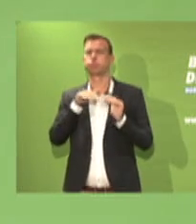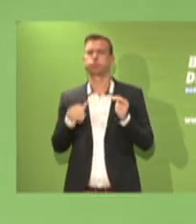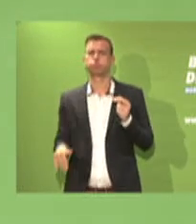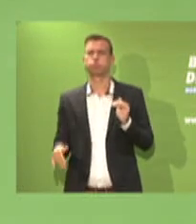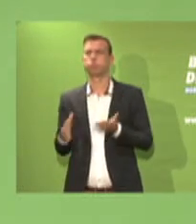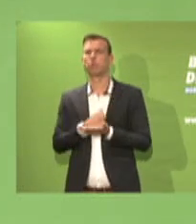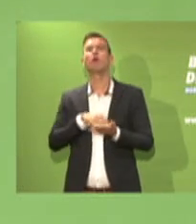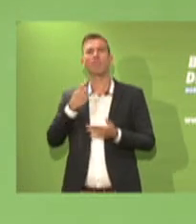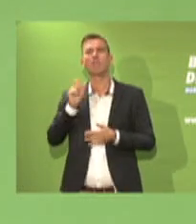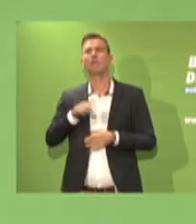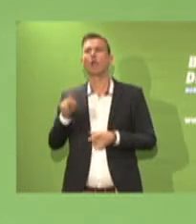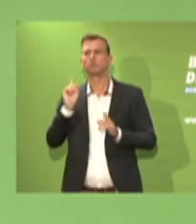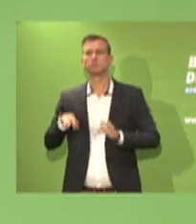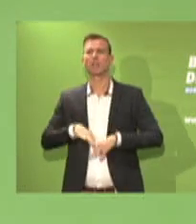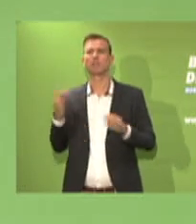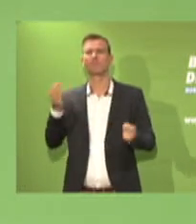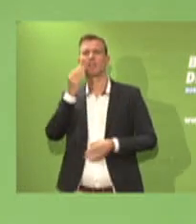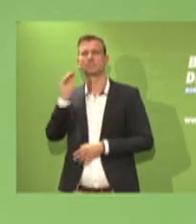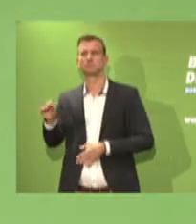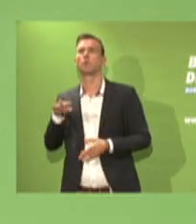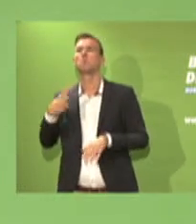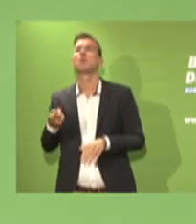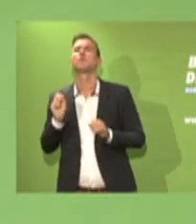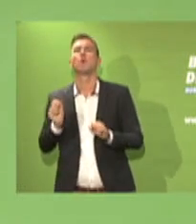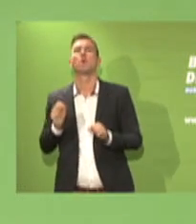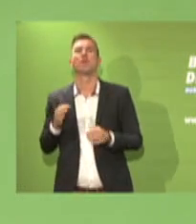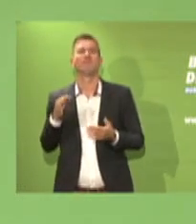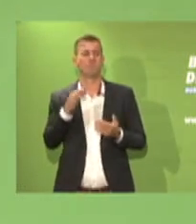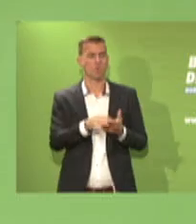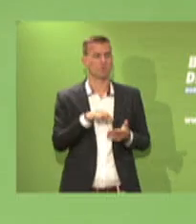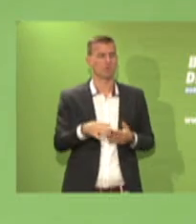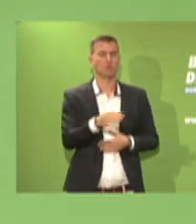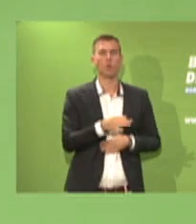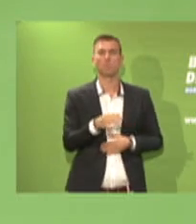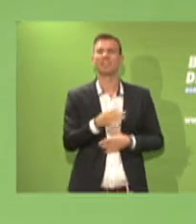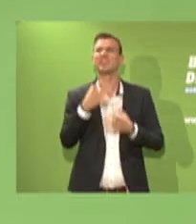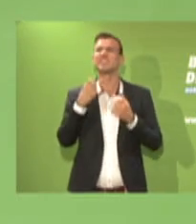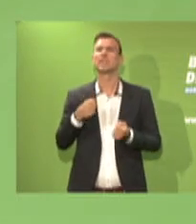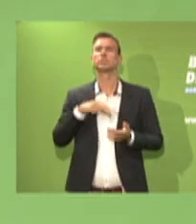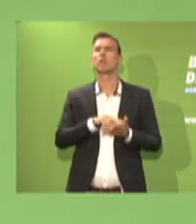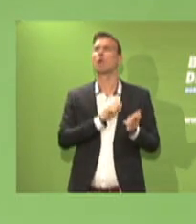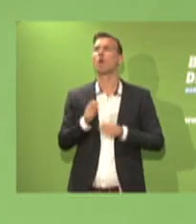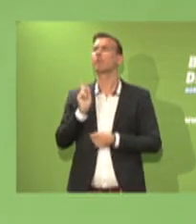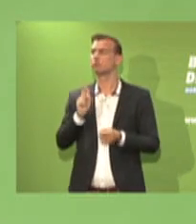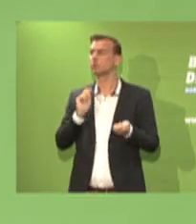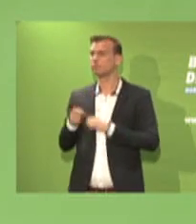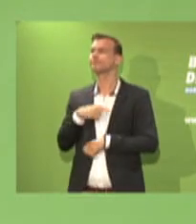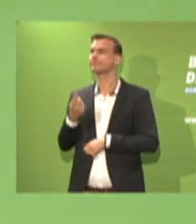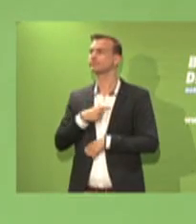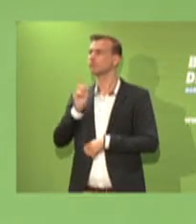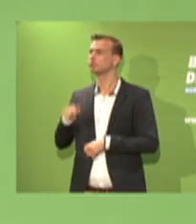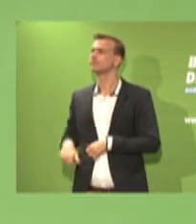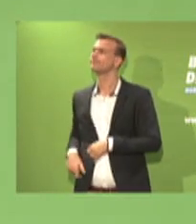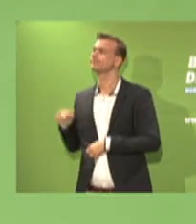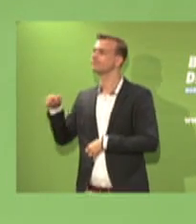in die Insolvenz gehen und dann unter Umständen eher vor Ort die Kommunen den Sicherstellungsauftrag umsetzen müssen und die Krankenhäuser in